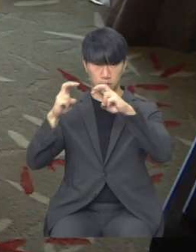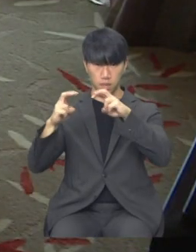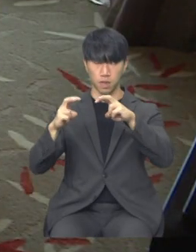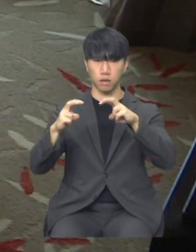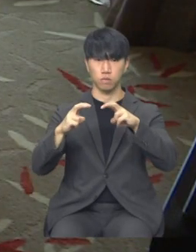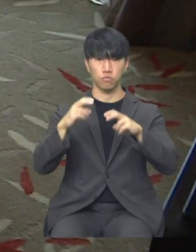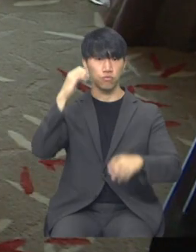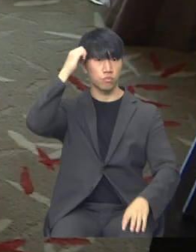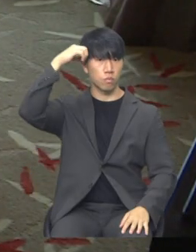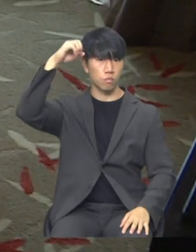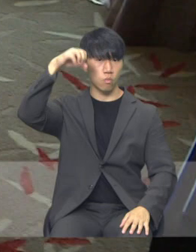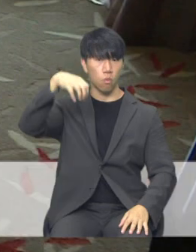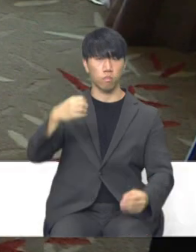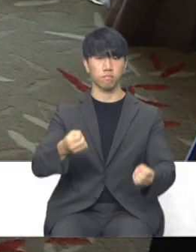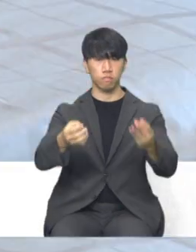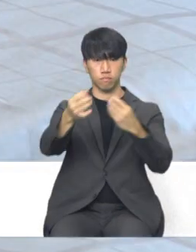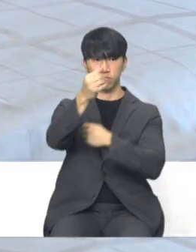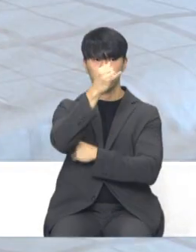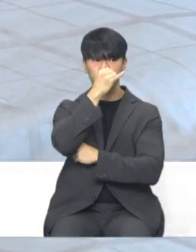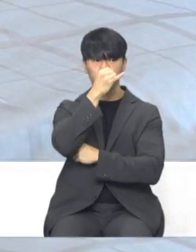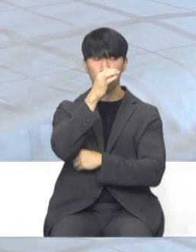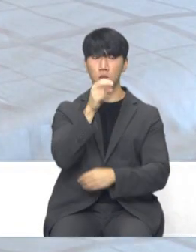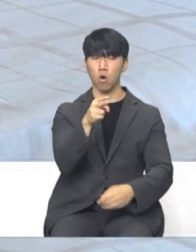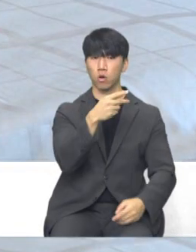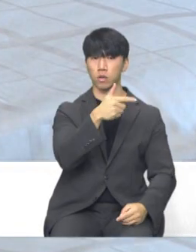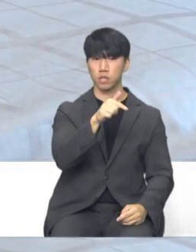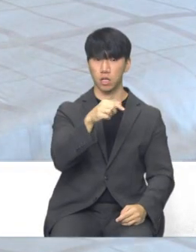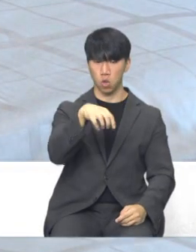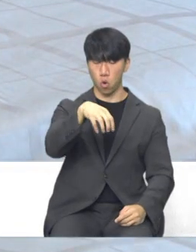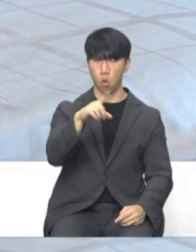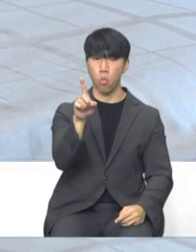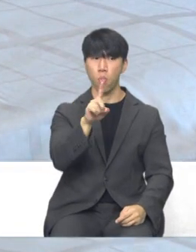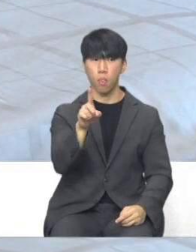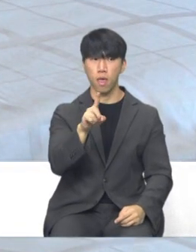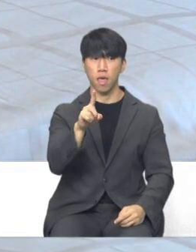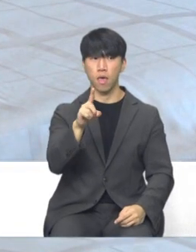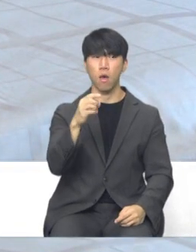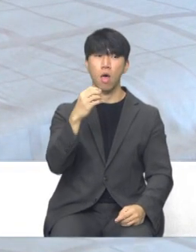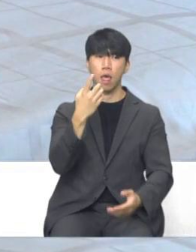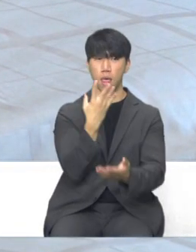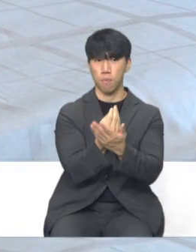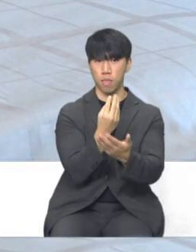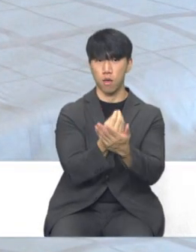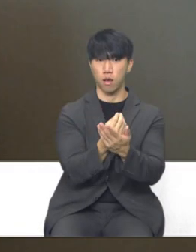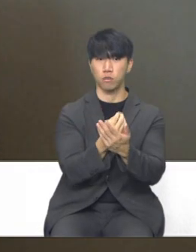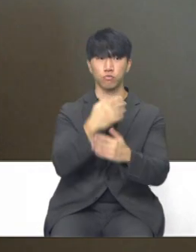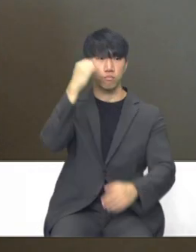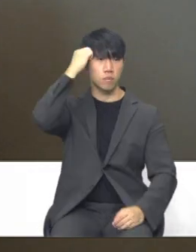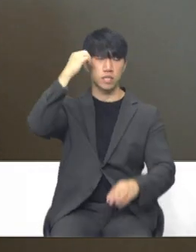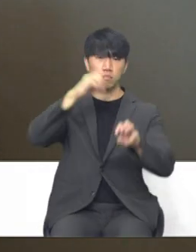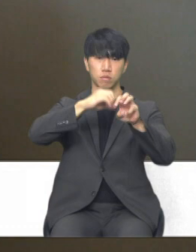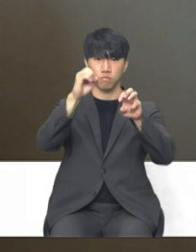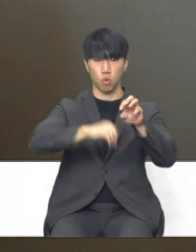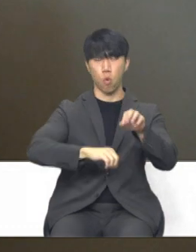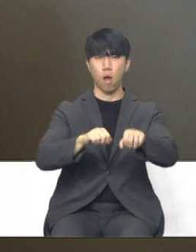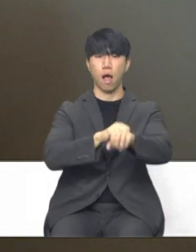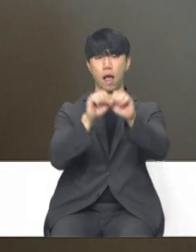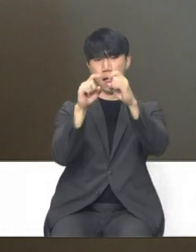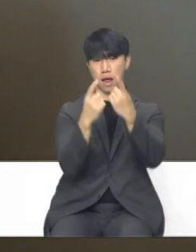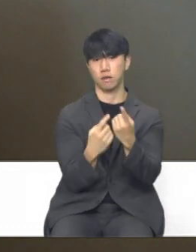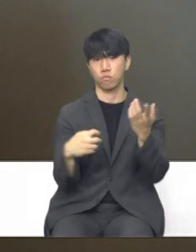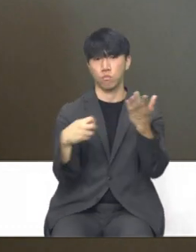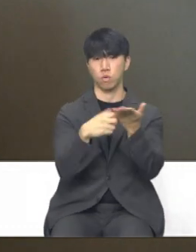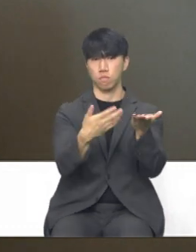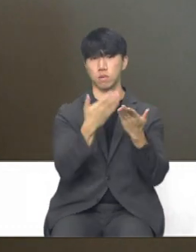펼칩니다. 여행 플랫폼인 여기어때에서 숙박 상품 가격의 30% 특별 할인 쿠폰을 다운받을 수